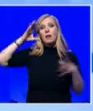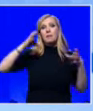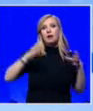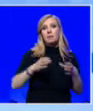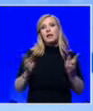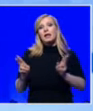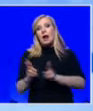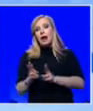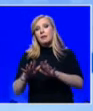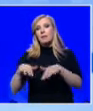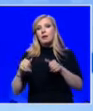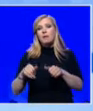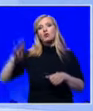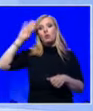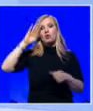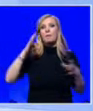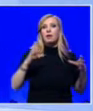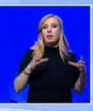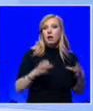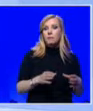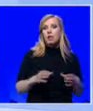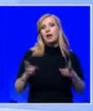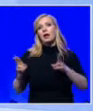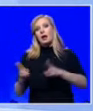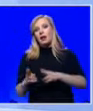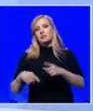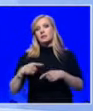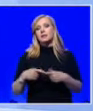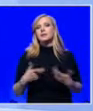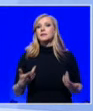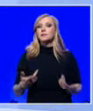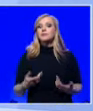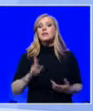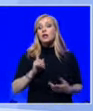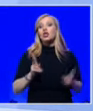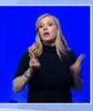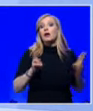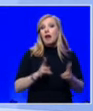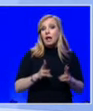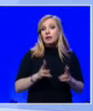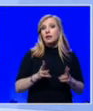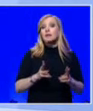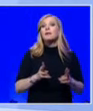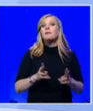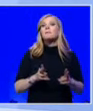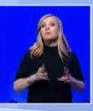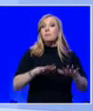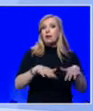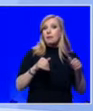кратък парламент, служебен кабинет, кратък парламент. Значи, кратък парламент, дълъг служебен кабинет. Да, всъщност прав сте. Така